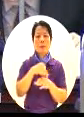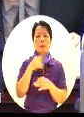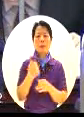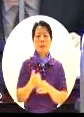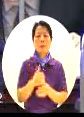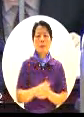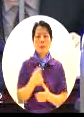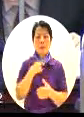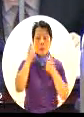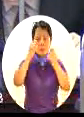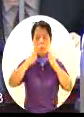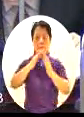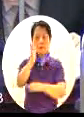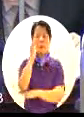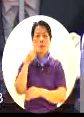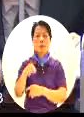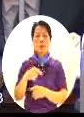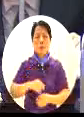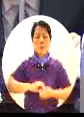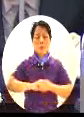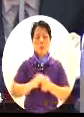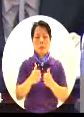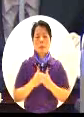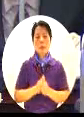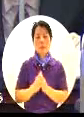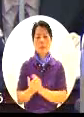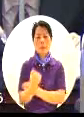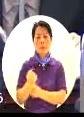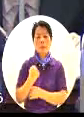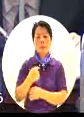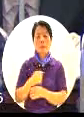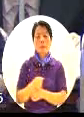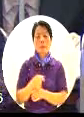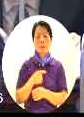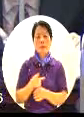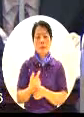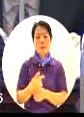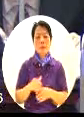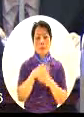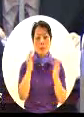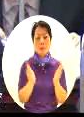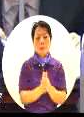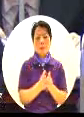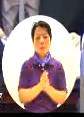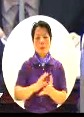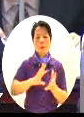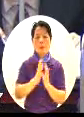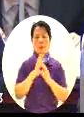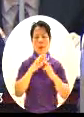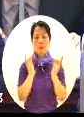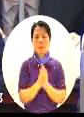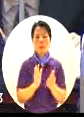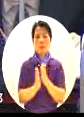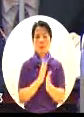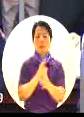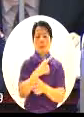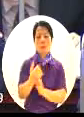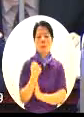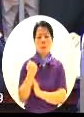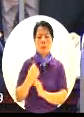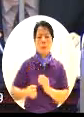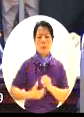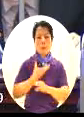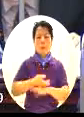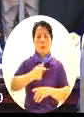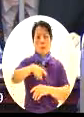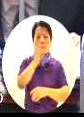嘛让国营企业户拢一点的极力在这个部分用整体团队的力量来做一个好的规